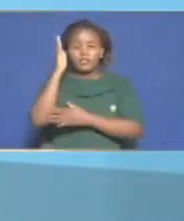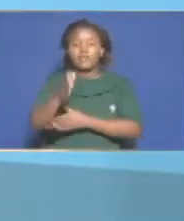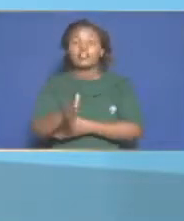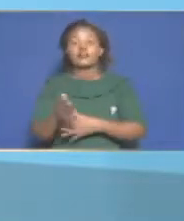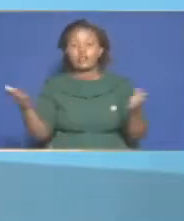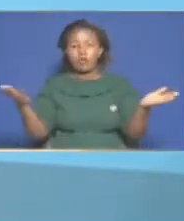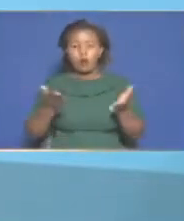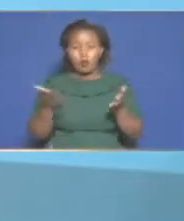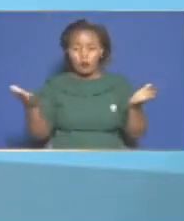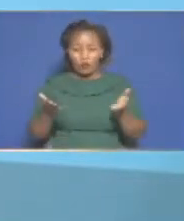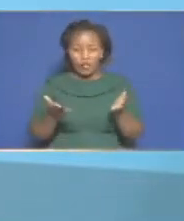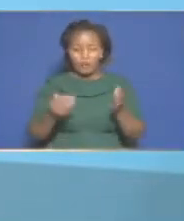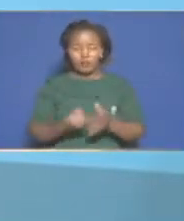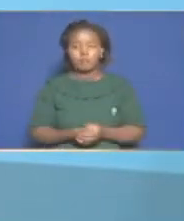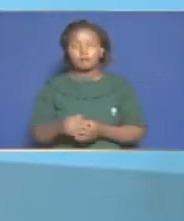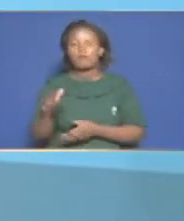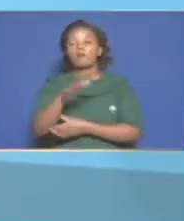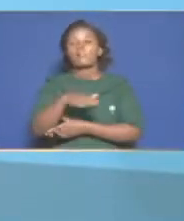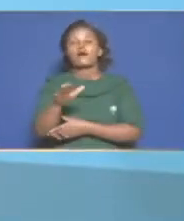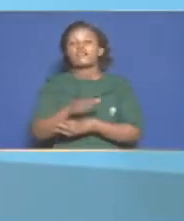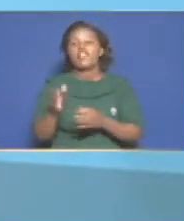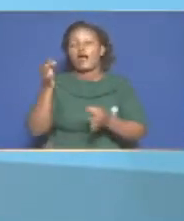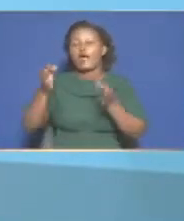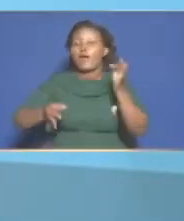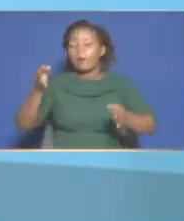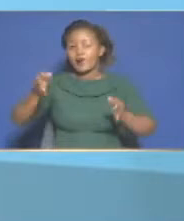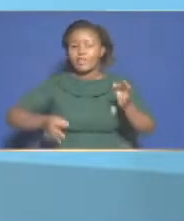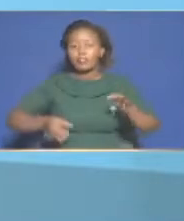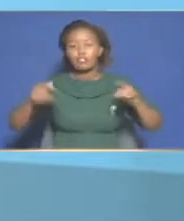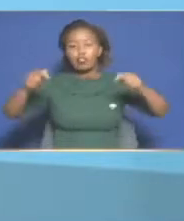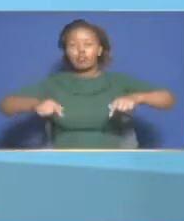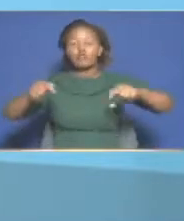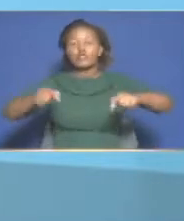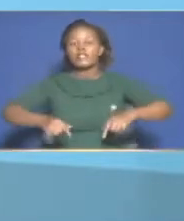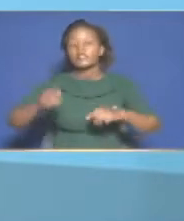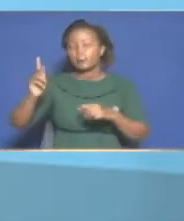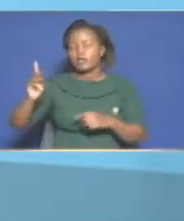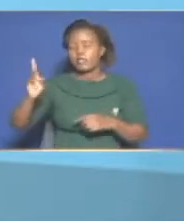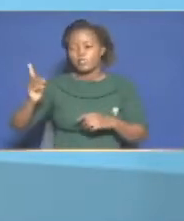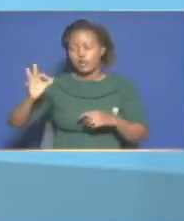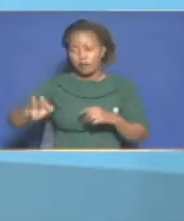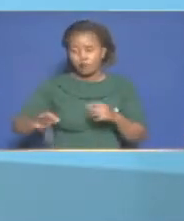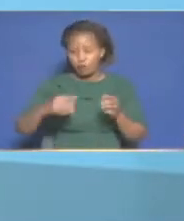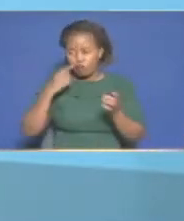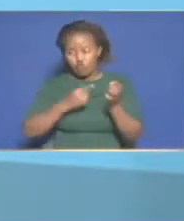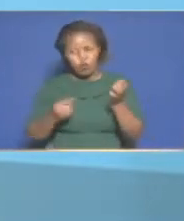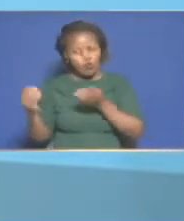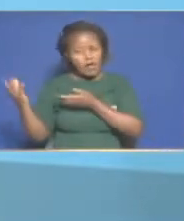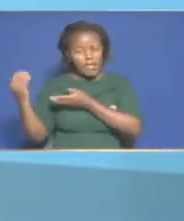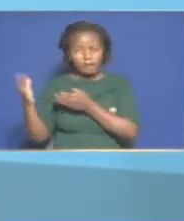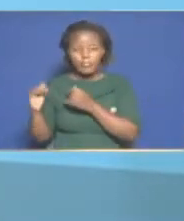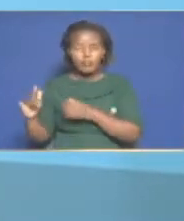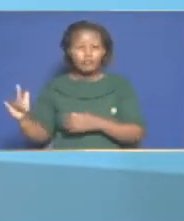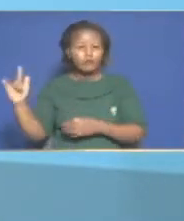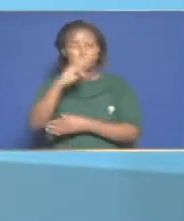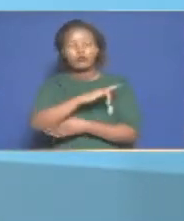katika kambi ya jeshi ya Embakasi, ambapo leo hii wale maafisa wa KDF ambao wanatarajiwa kuelekea kule Kongo katika